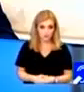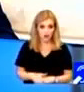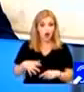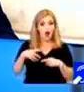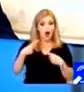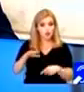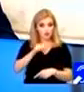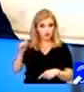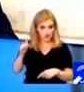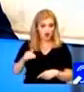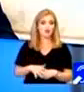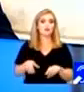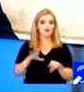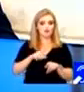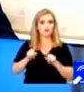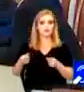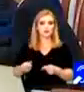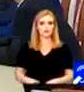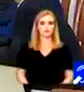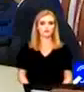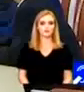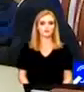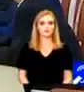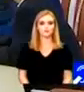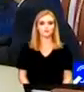mai mulți funcționari de rang înalt au fost arestați.